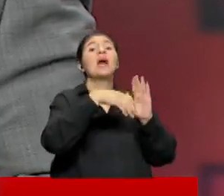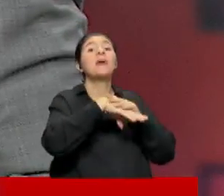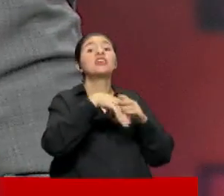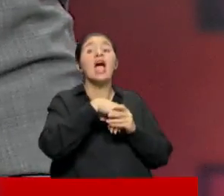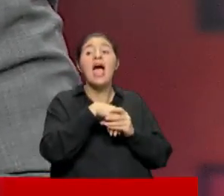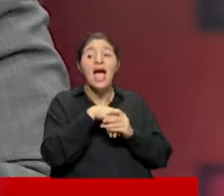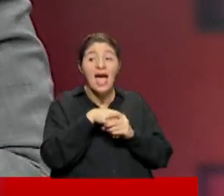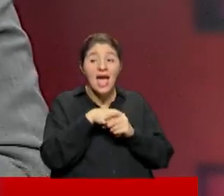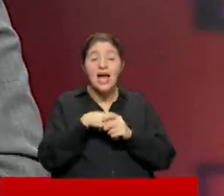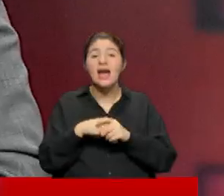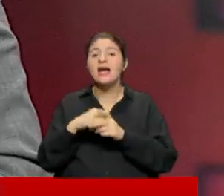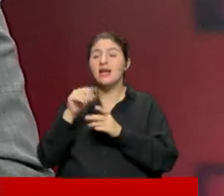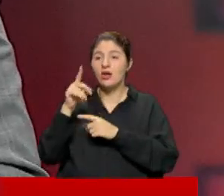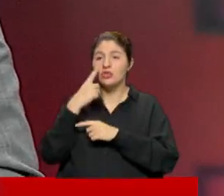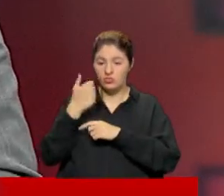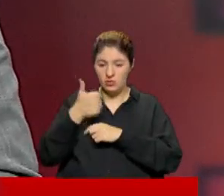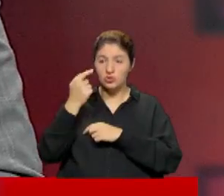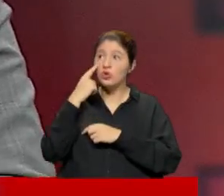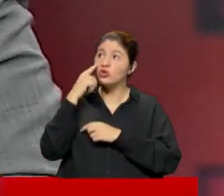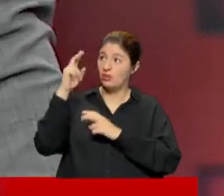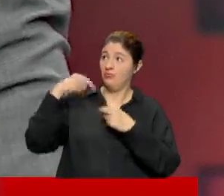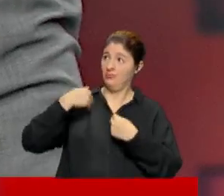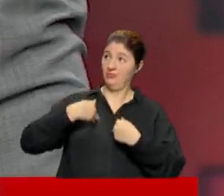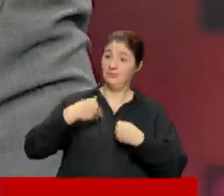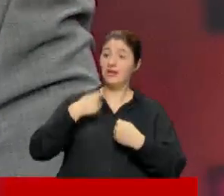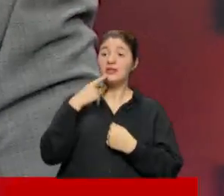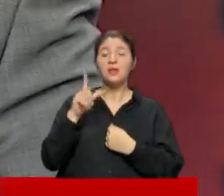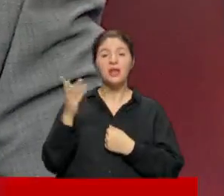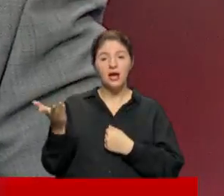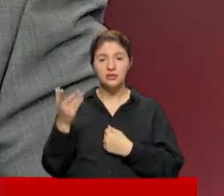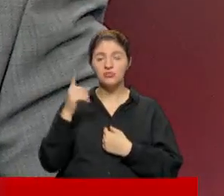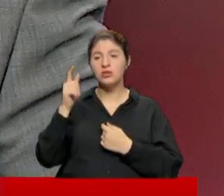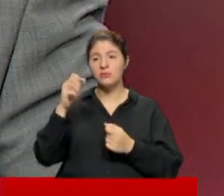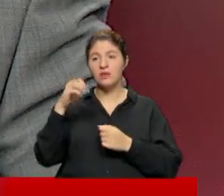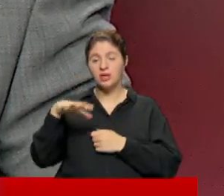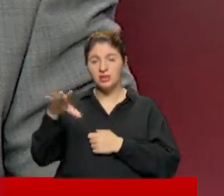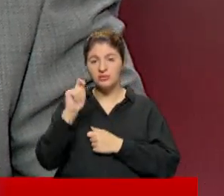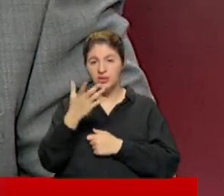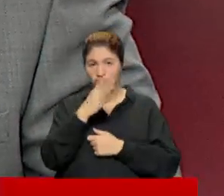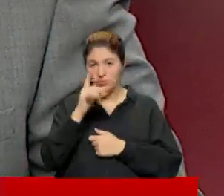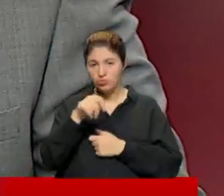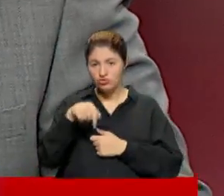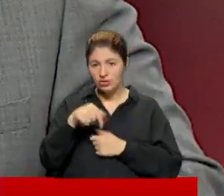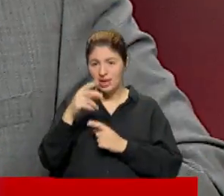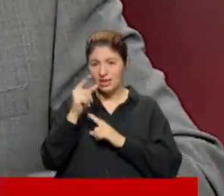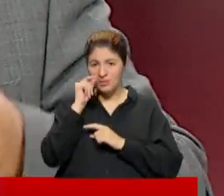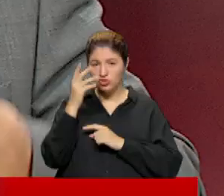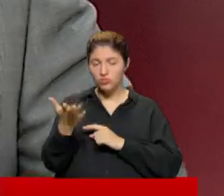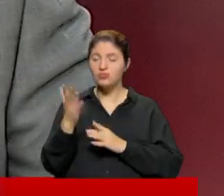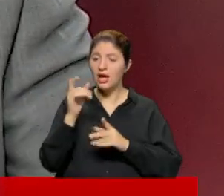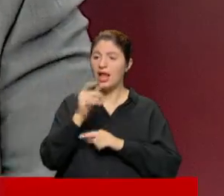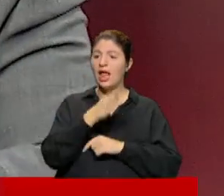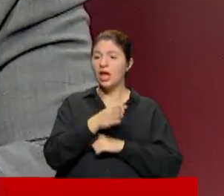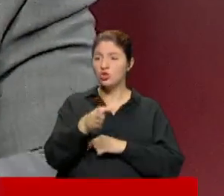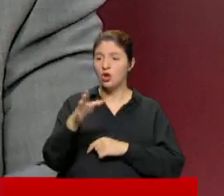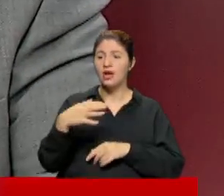listeye girmesi gerekiyor cumhurbaşkanının gözlüğüne girmeleri gerekiyor bunların yaptığı akp'lilerin yaptığı ne biliyor musun Şu an ilkercim illere